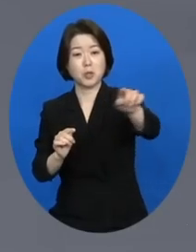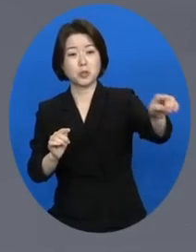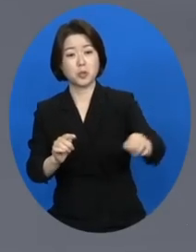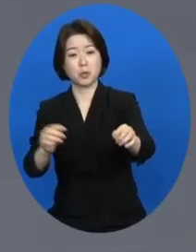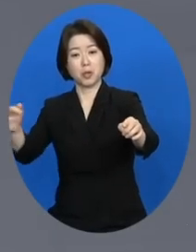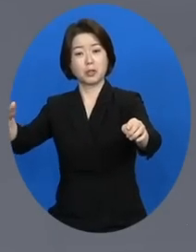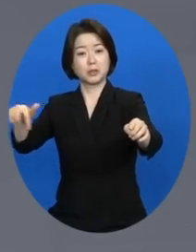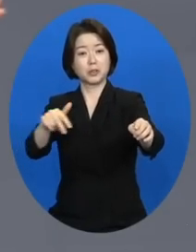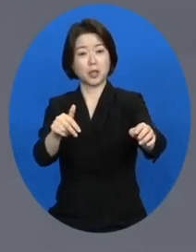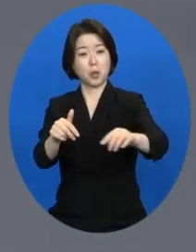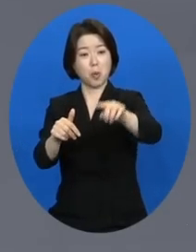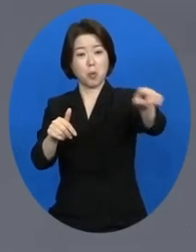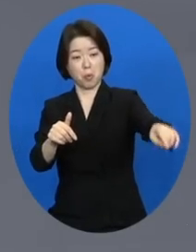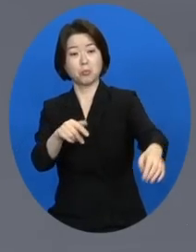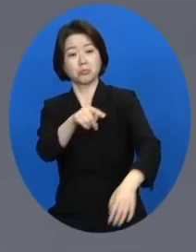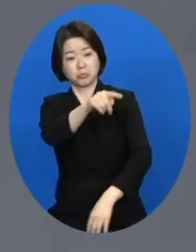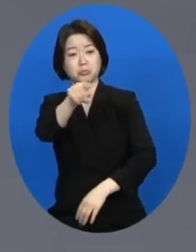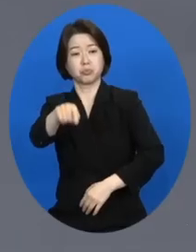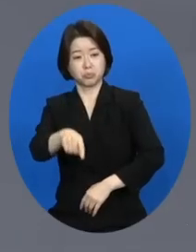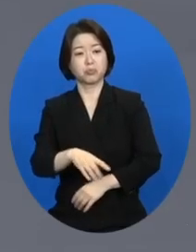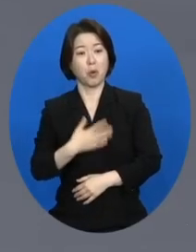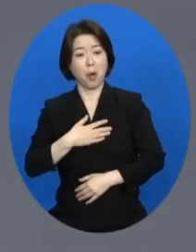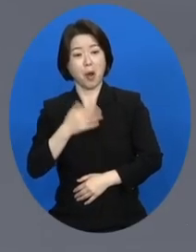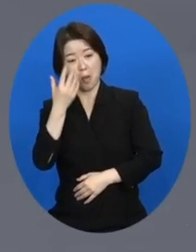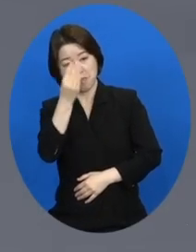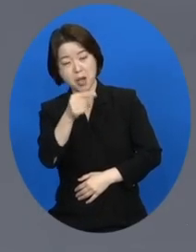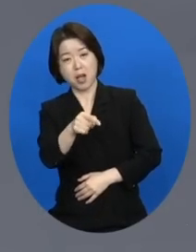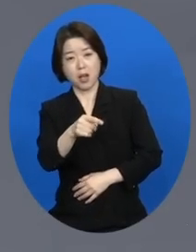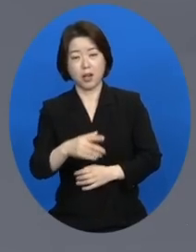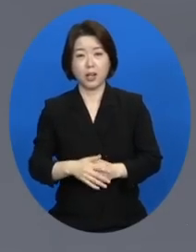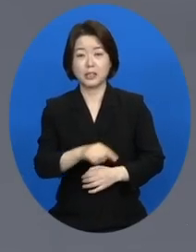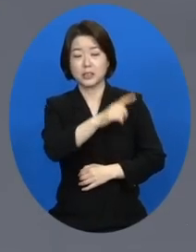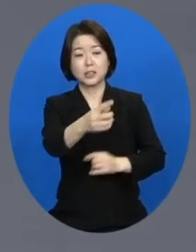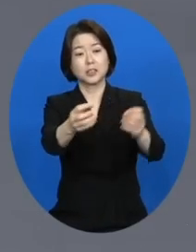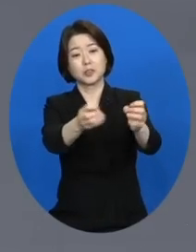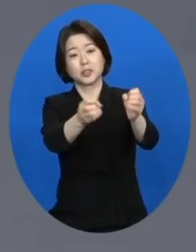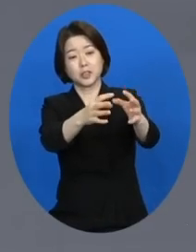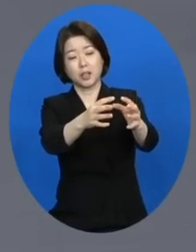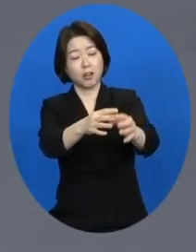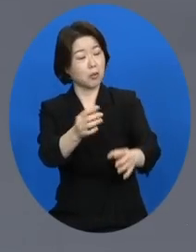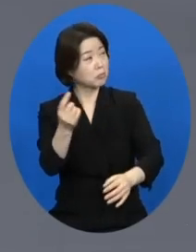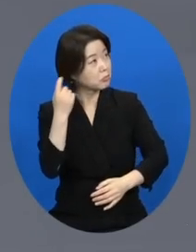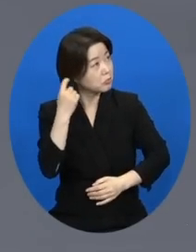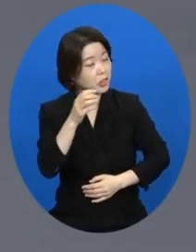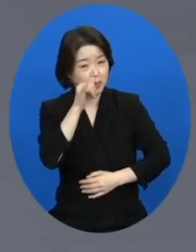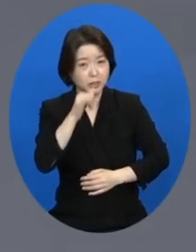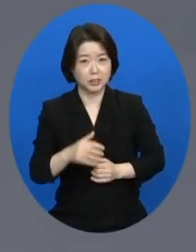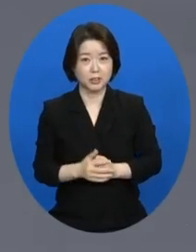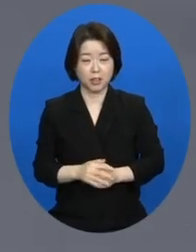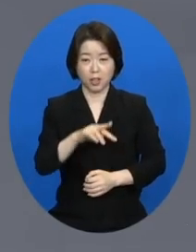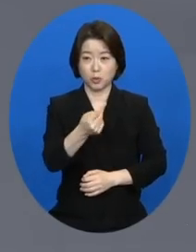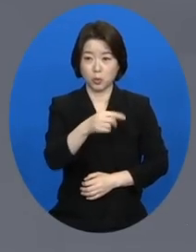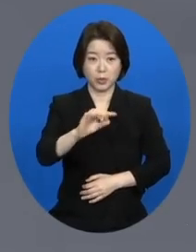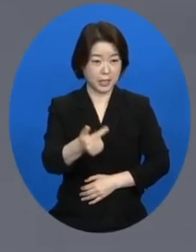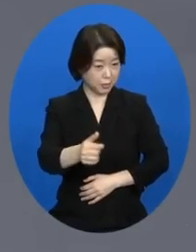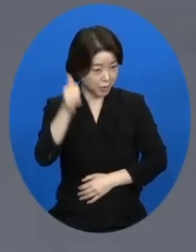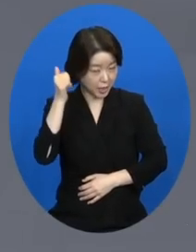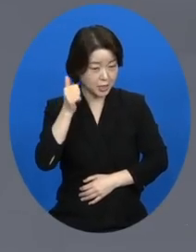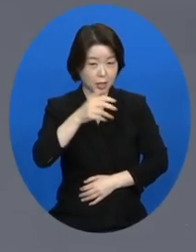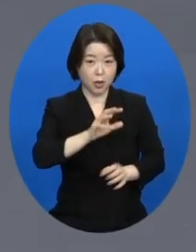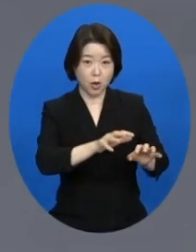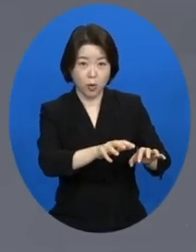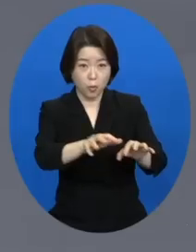이렇게 지나가다가 어떤 무리가 있으니까 알았겠죠. 그리고 그들이 하는 말을 들은 거예요. 도단으로 가자 뭐 이런